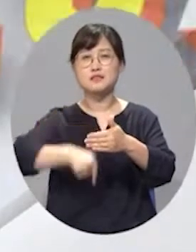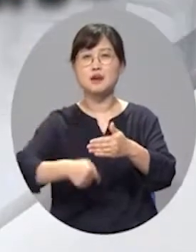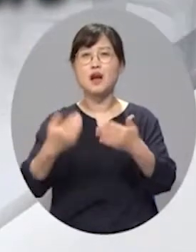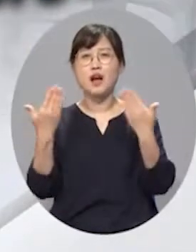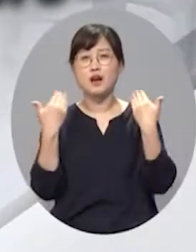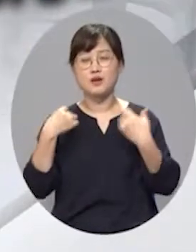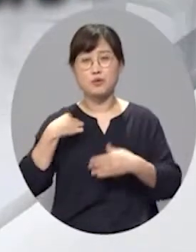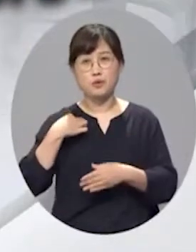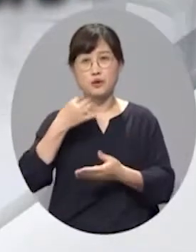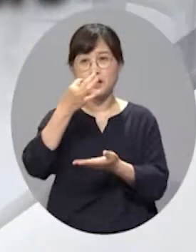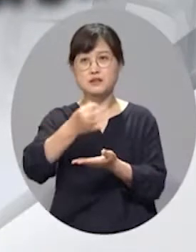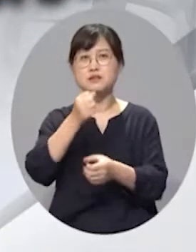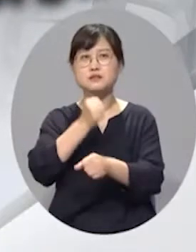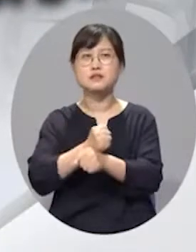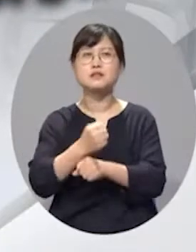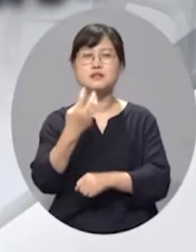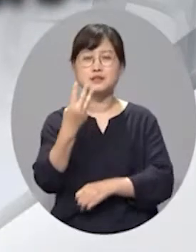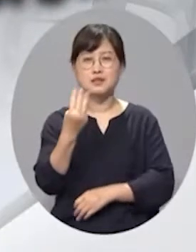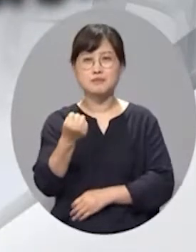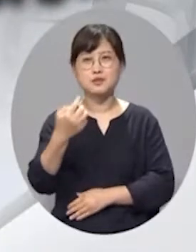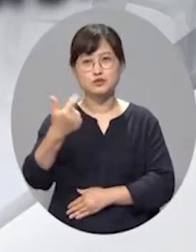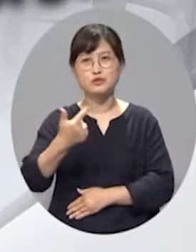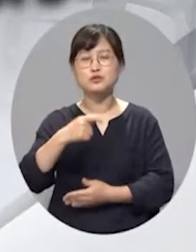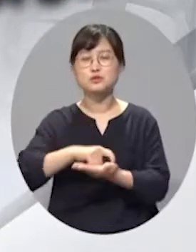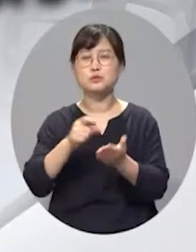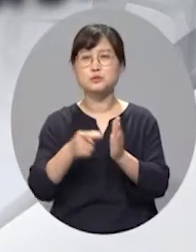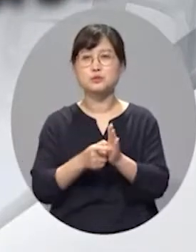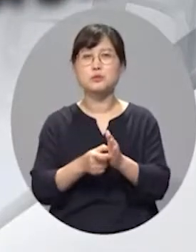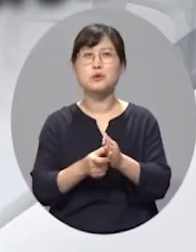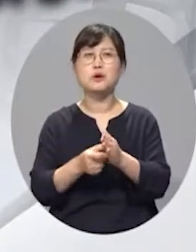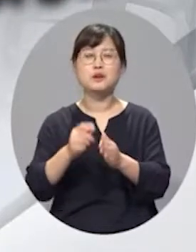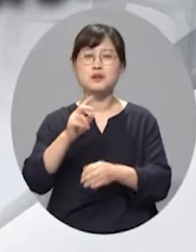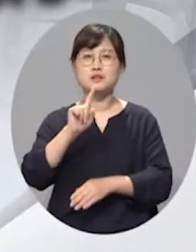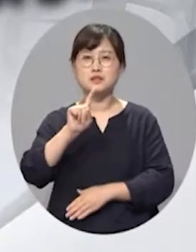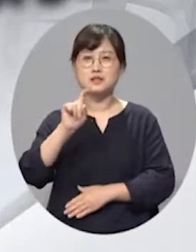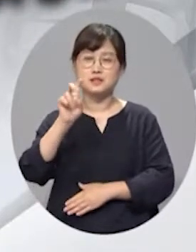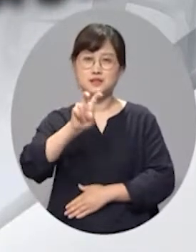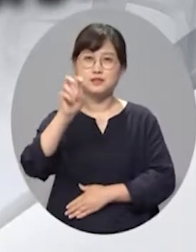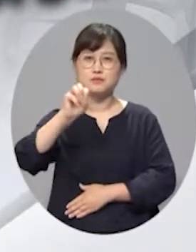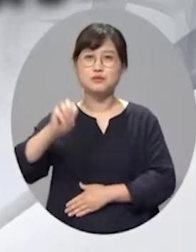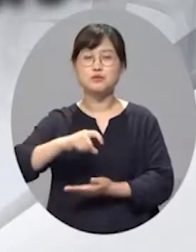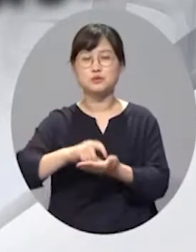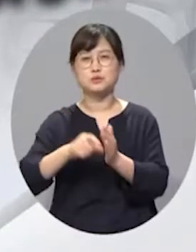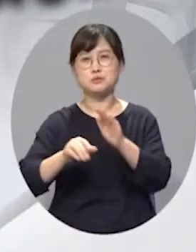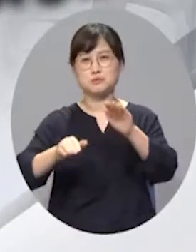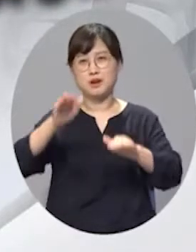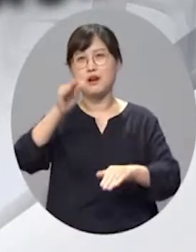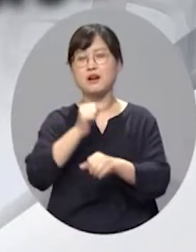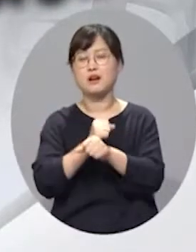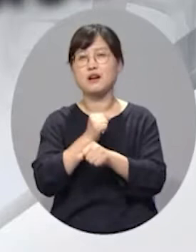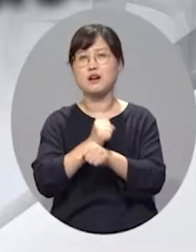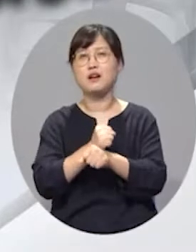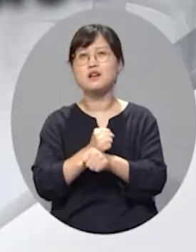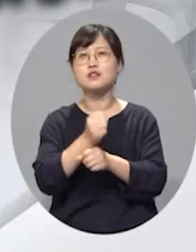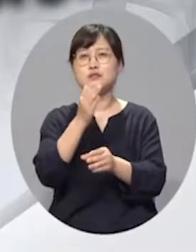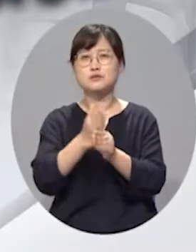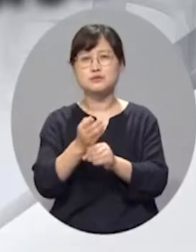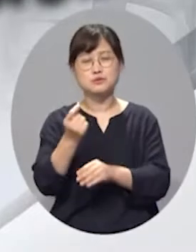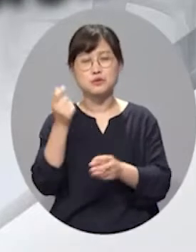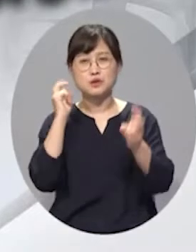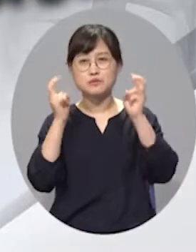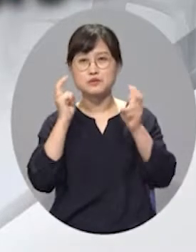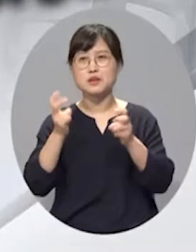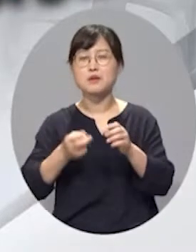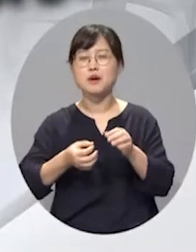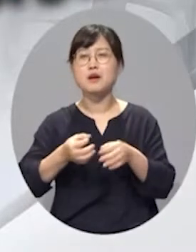교복값은 평균 3만 6천 원, 낙찰률은 20% 가까이 차이가 벌어지는 겁니다. 중소업체들이 납품하는 가격과는